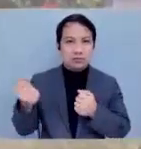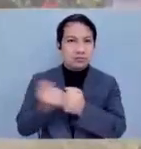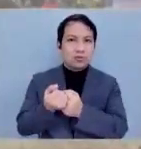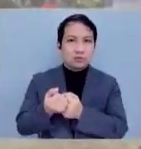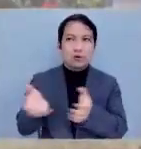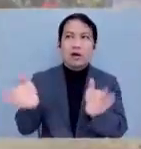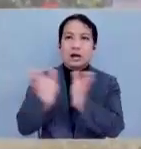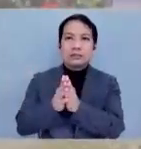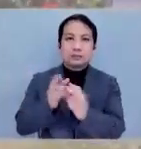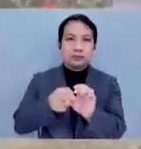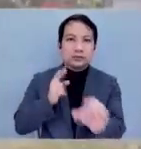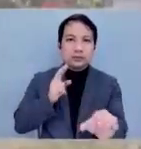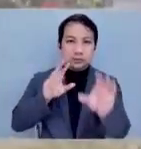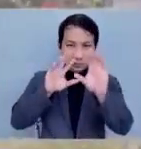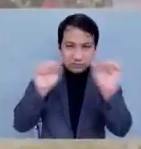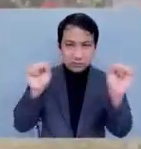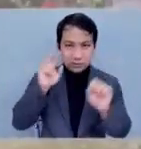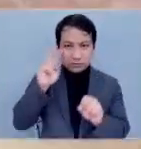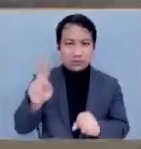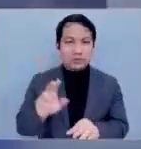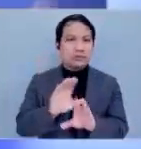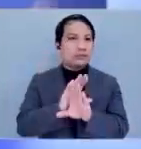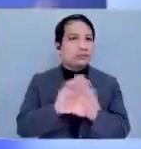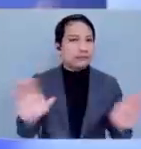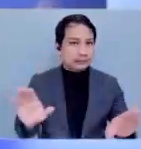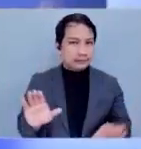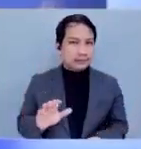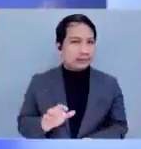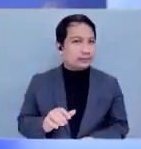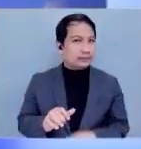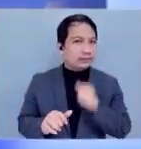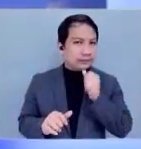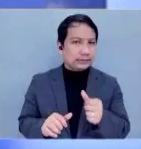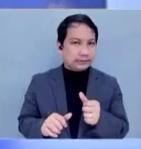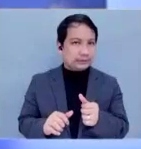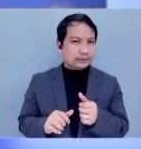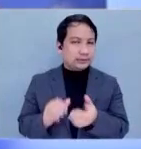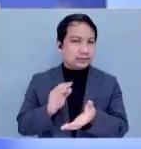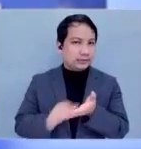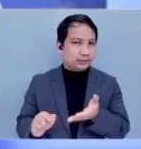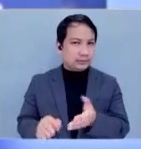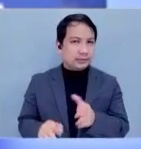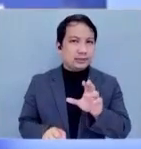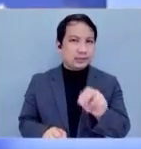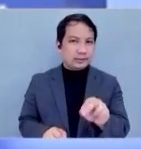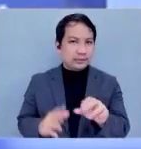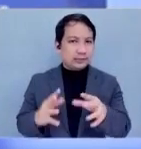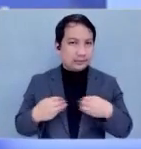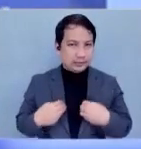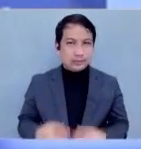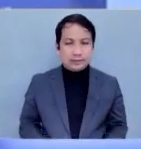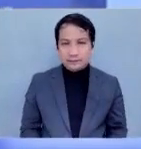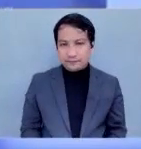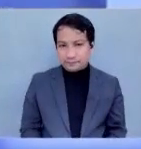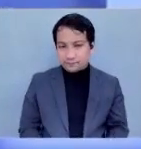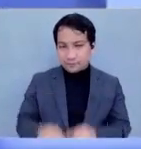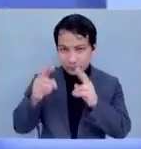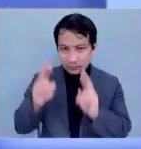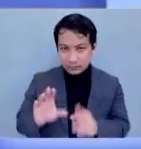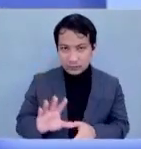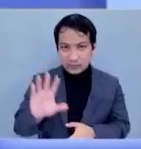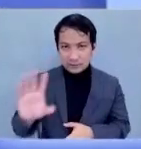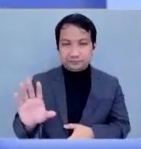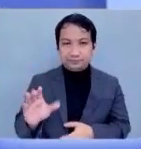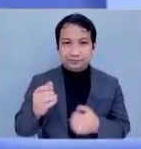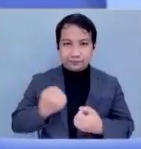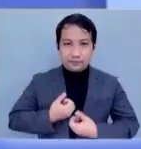President, it's unforgivable. Sabi pa ng PNP Chief, nire-respeto niya ang malayang pamamahayag